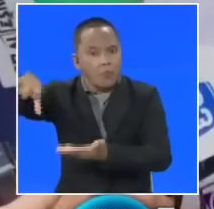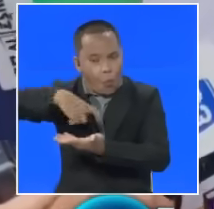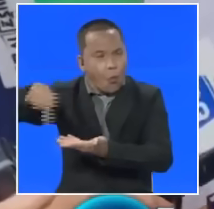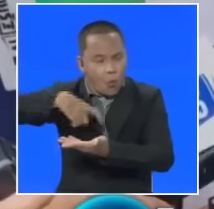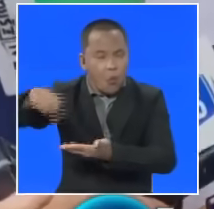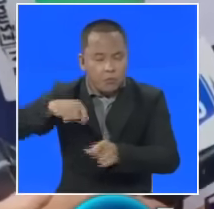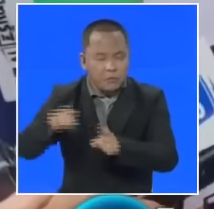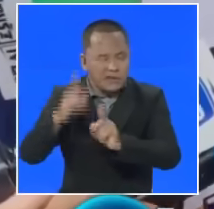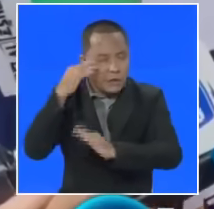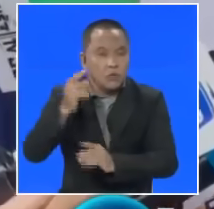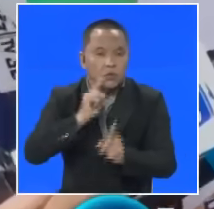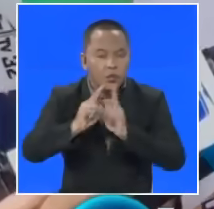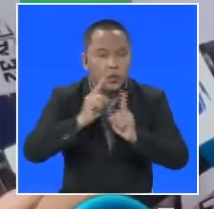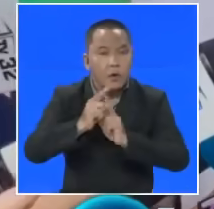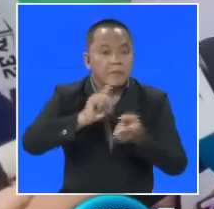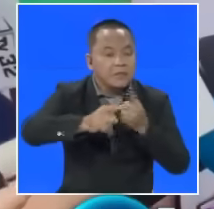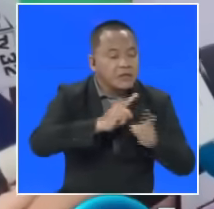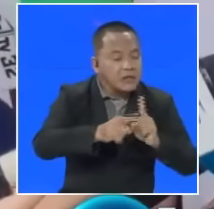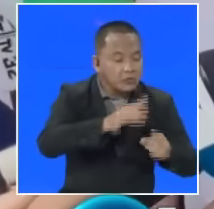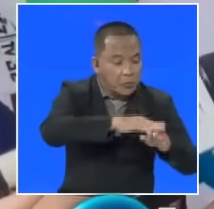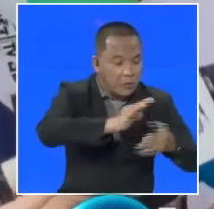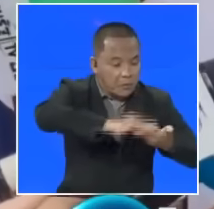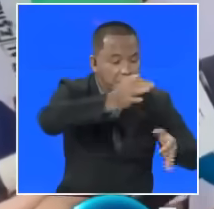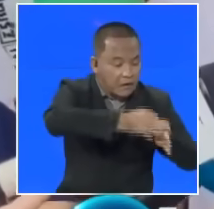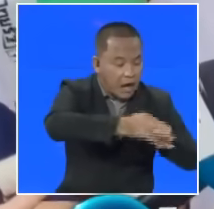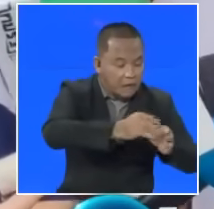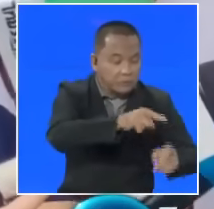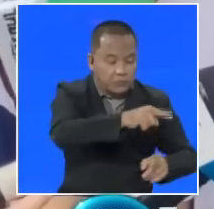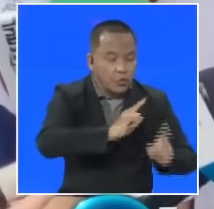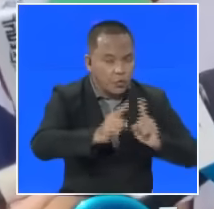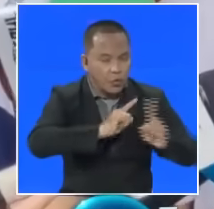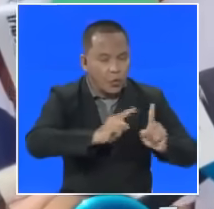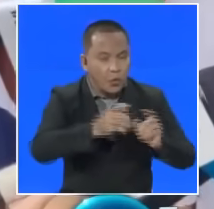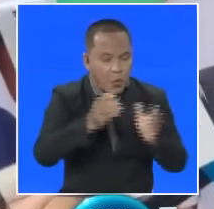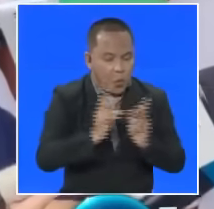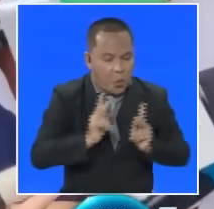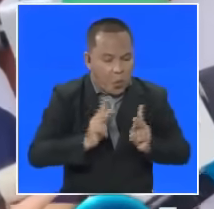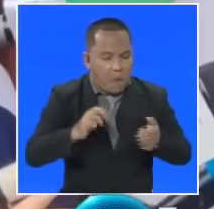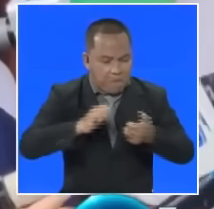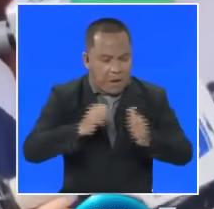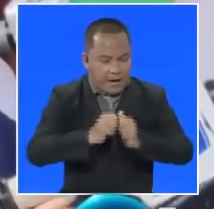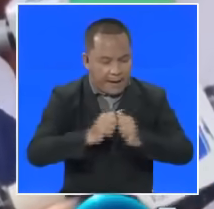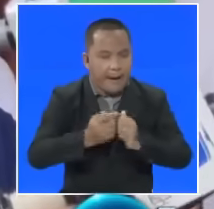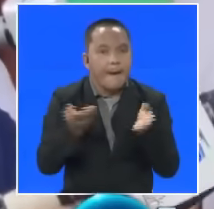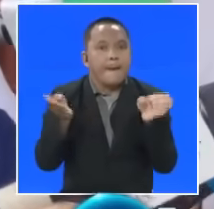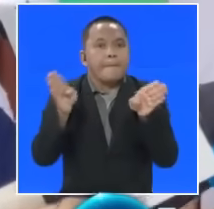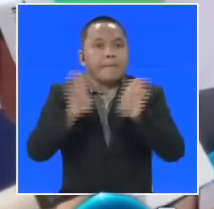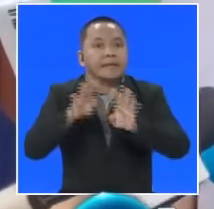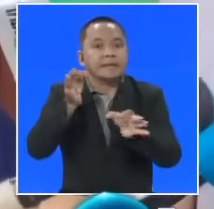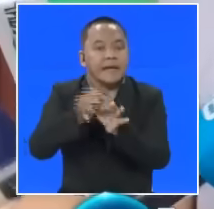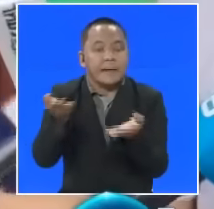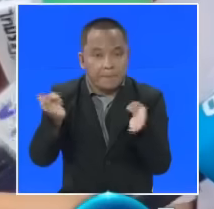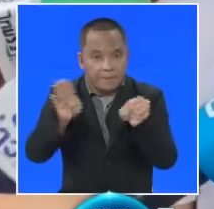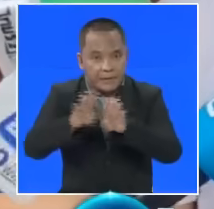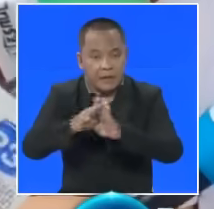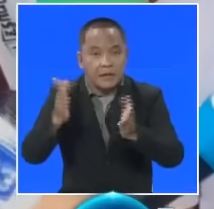เลยจึงมีการไปปรึกษากันกับเพื่อนที่ชวนให้ไปเปิดบัญชีม้าคนนั้นแหละว่ากลัวว่าจะมีปัญหาก็เลยไปปิดบัญชีขณะ